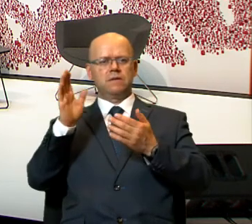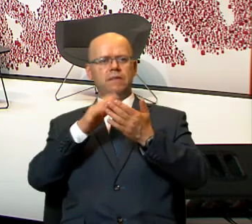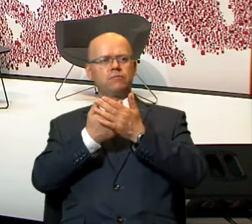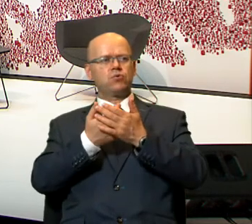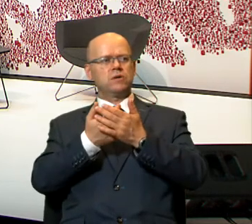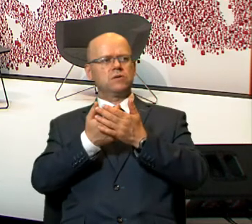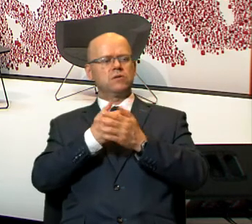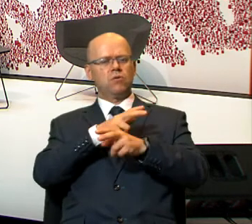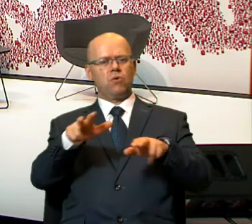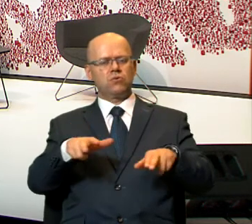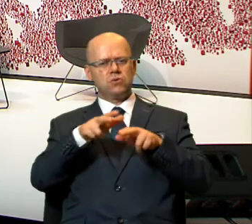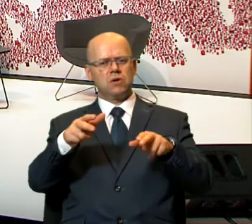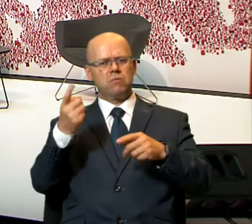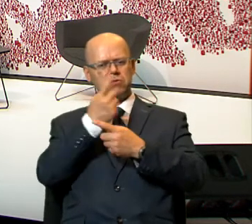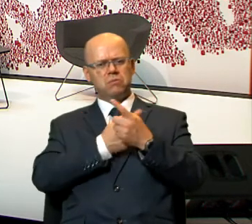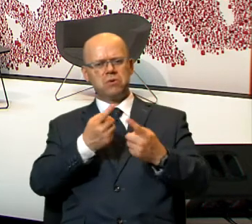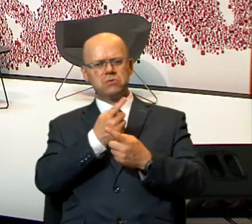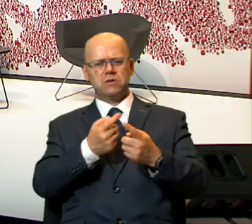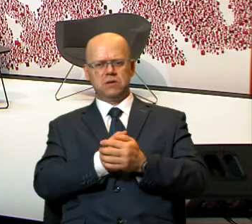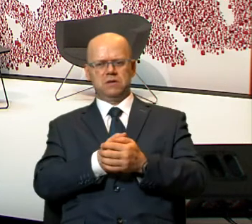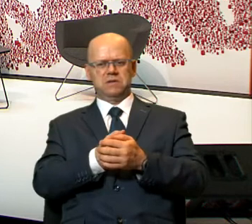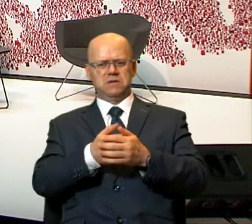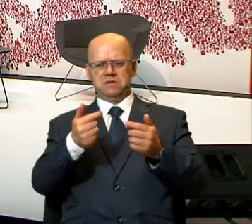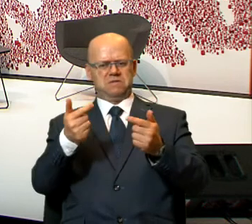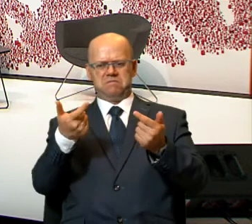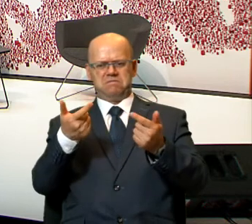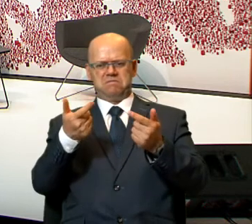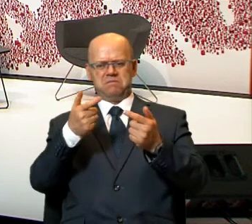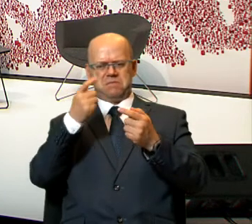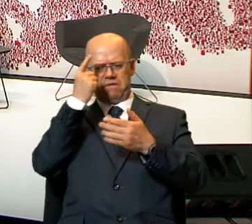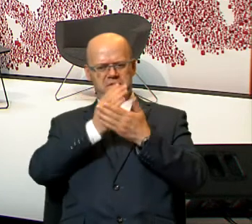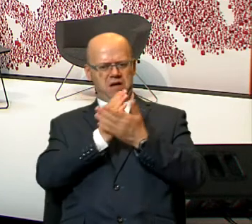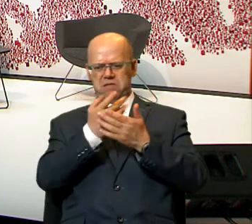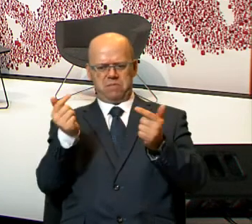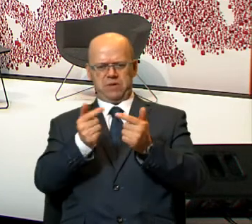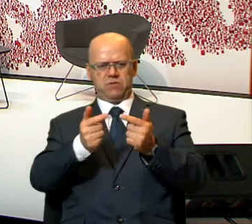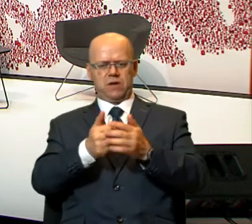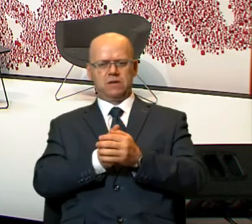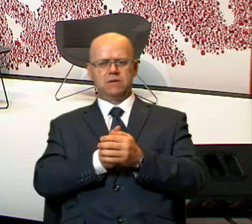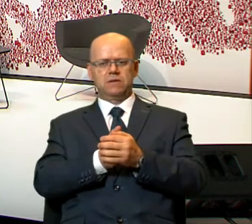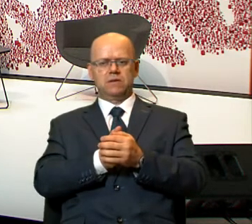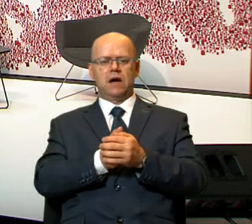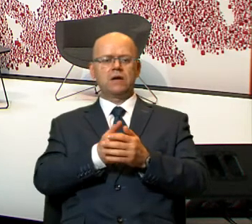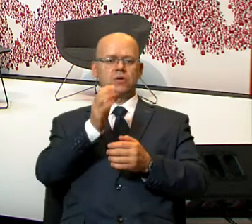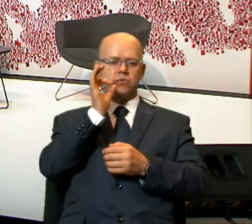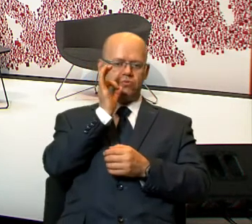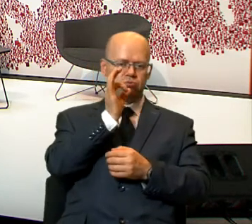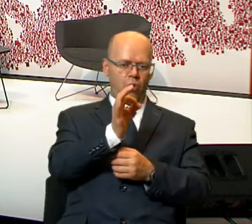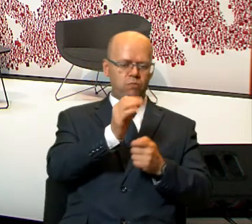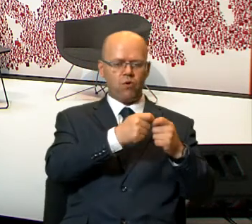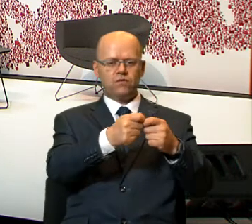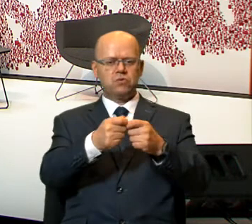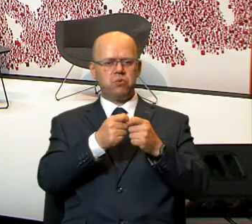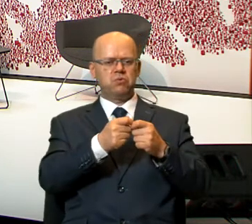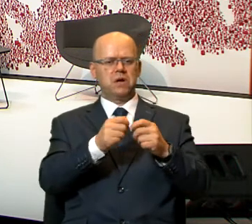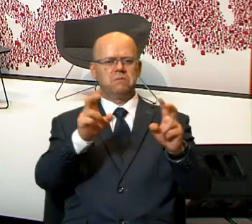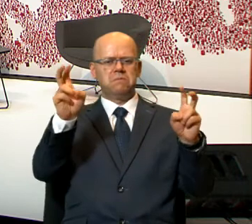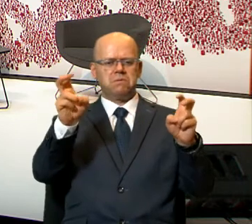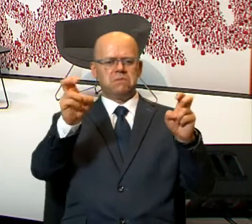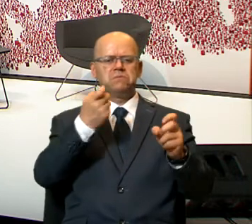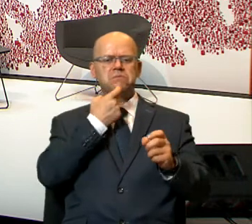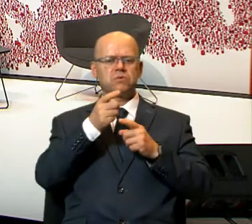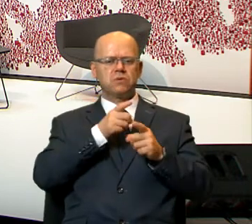rodziny mogą też się pod tym podpisywać, ale myślę, że są różne koncepcje tym, czym jest dobre życie i